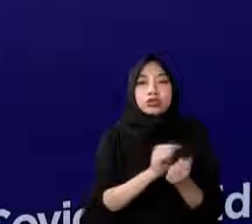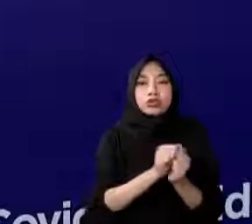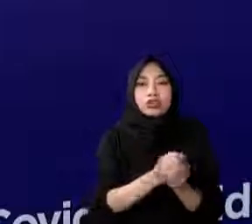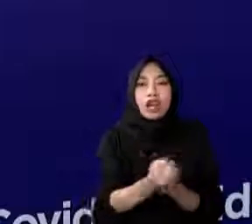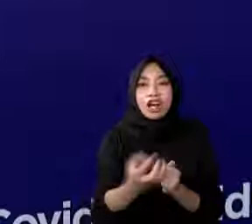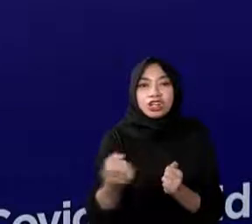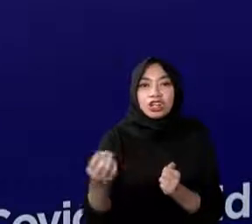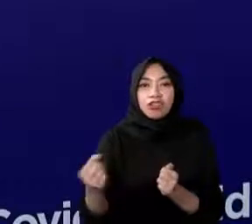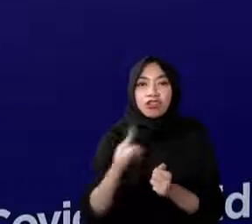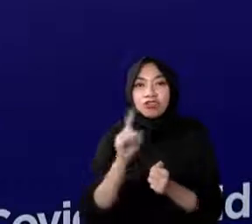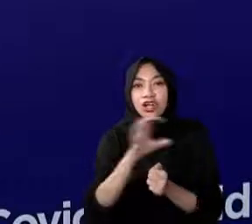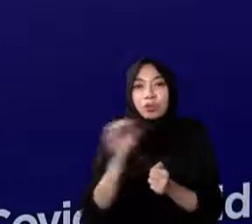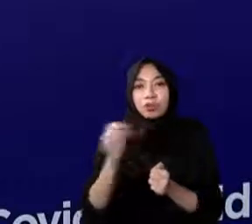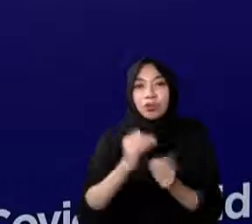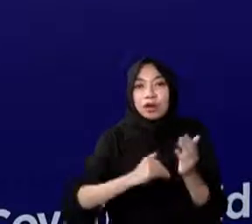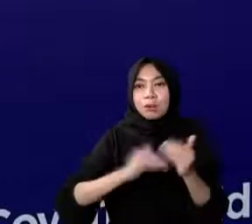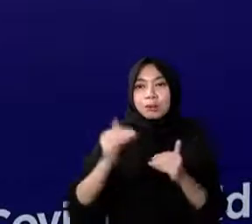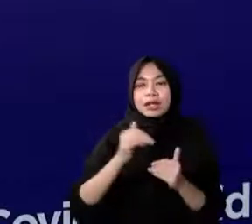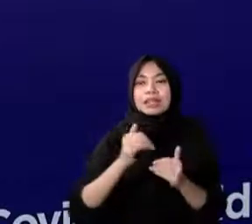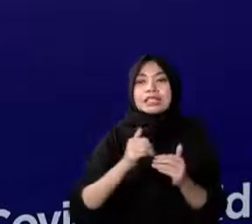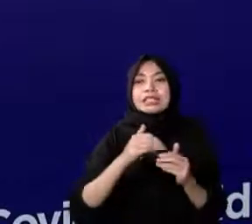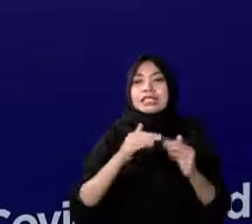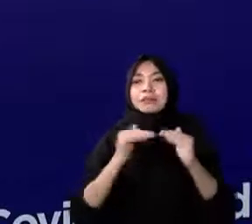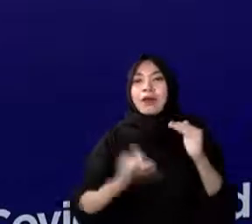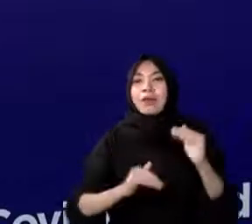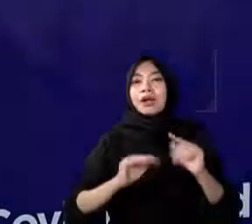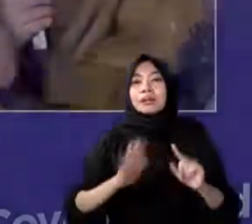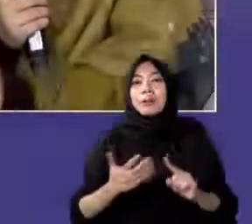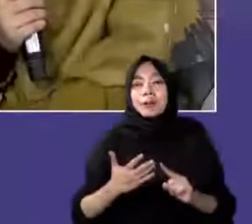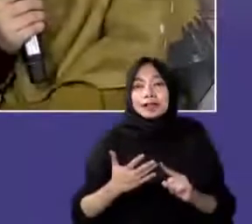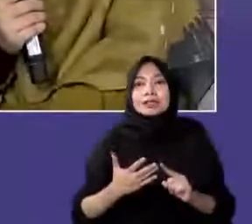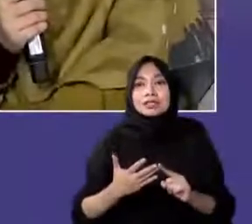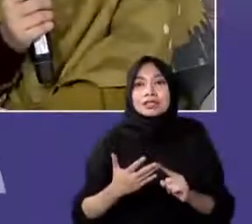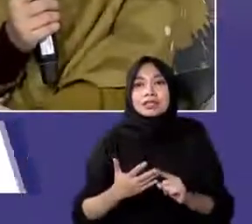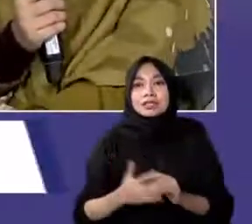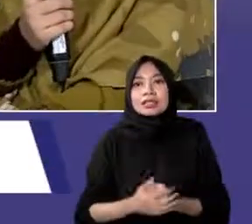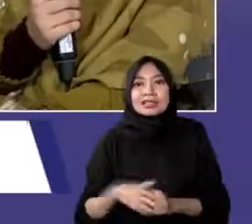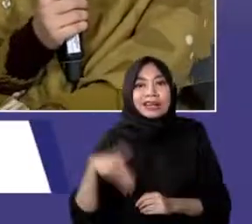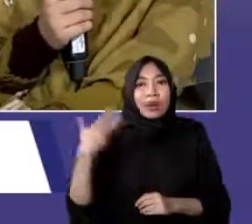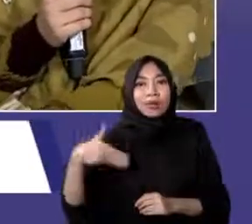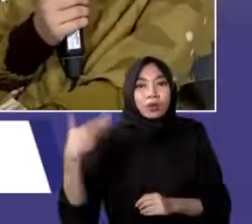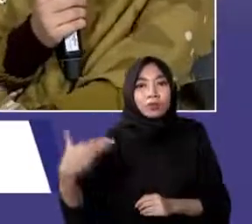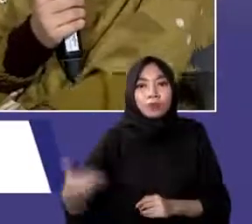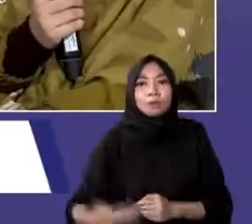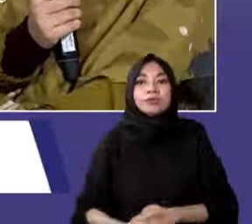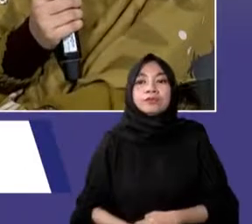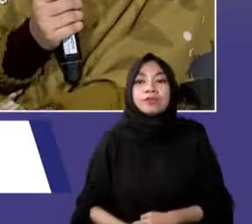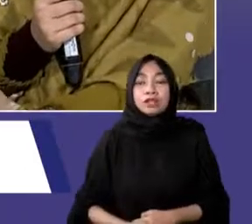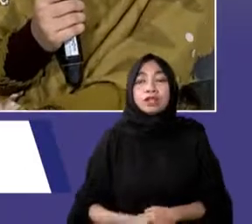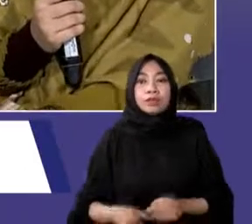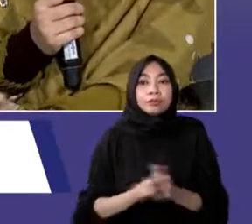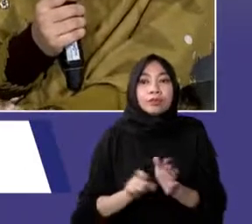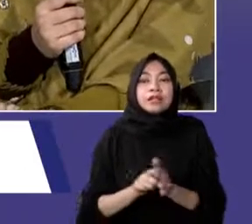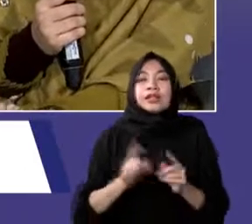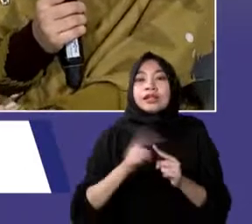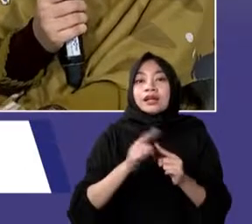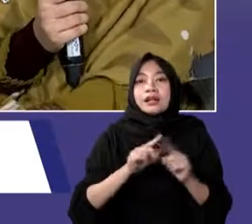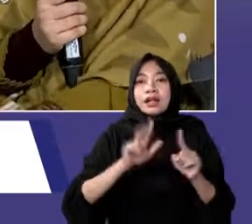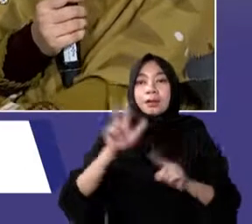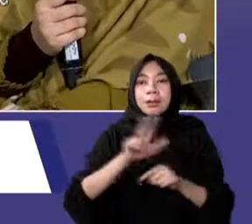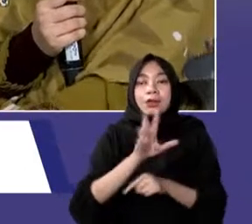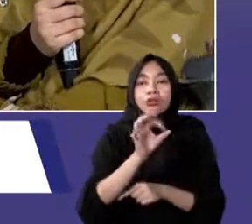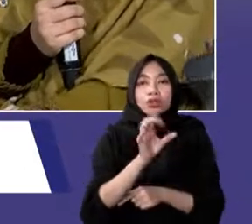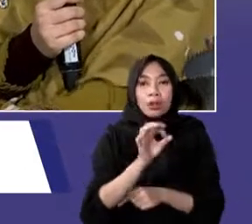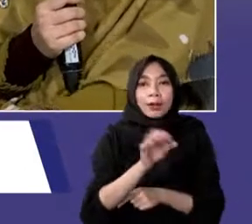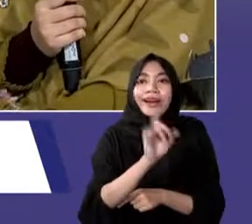1.000, ini di bawah 15 sebenarnya jumlahnya. Dan ini progres yang kita lihat dari waktu ke waktu. Di tanggal 18 Oktober,